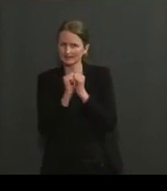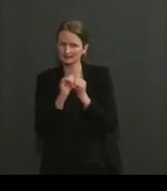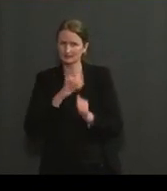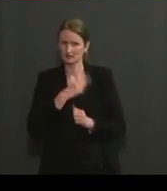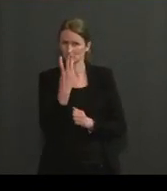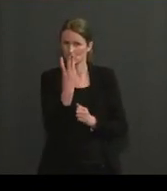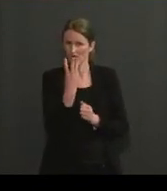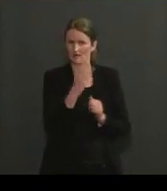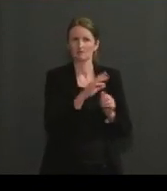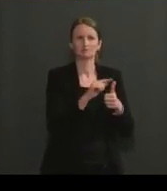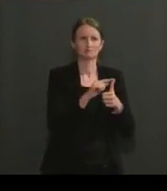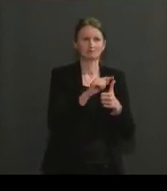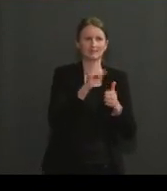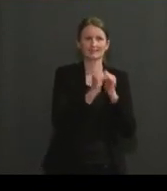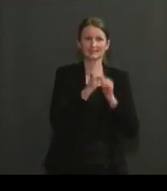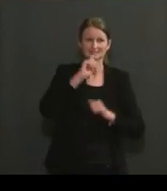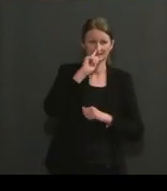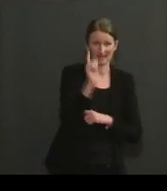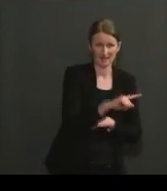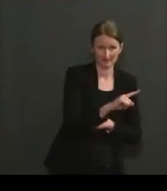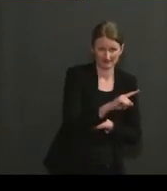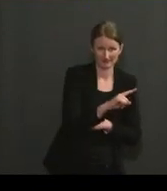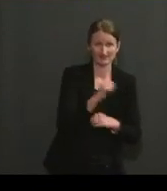est disponible sur Internet.